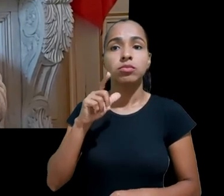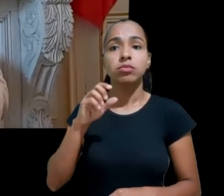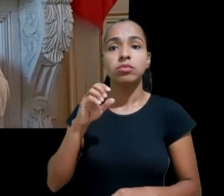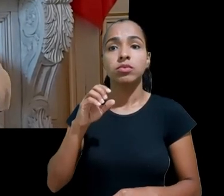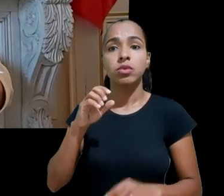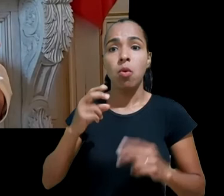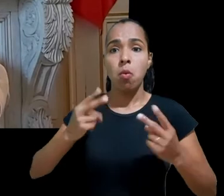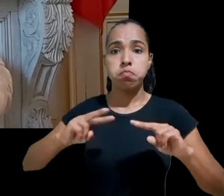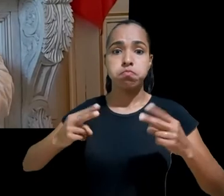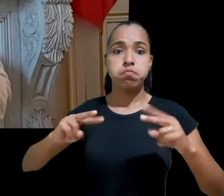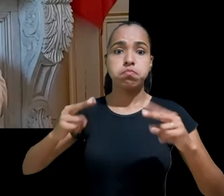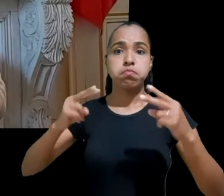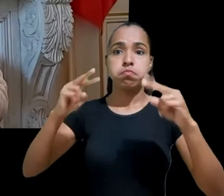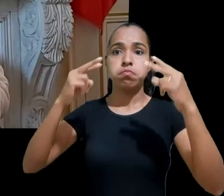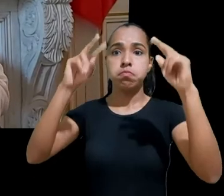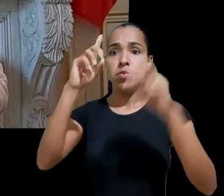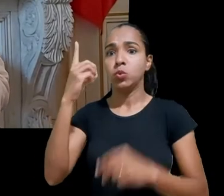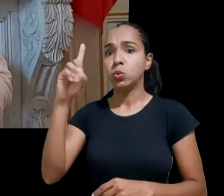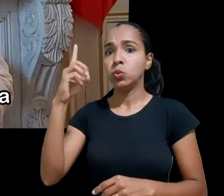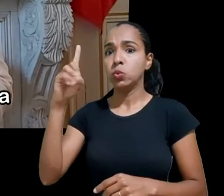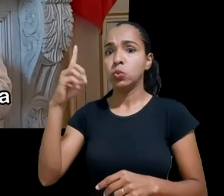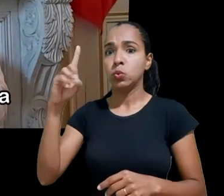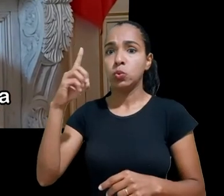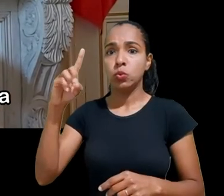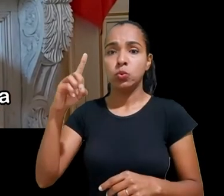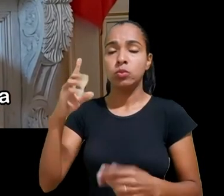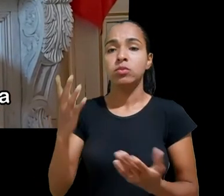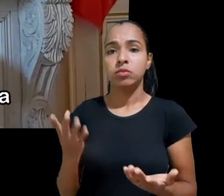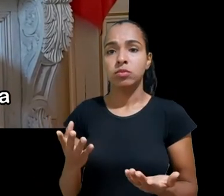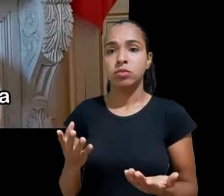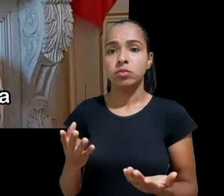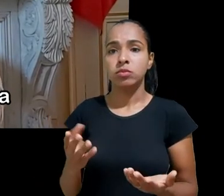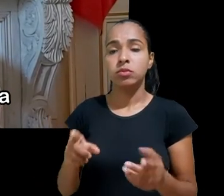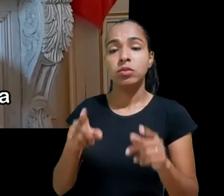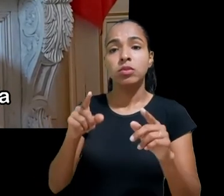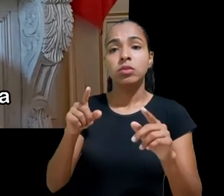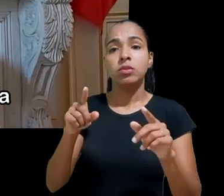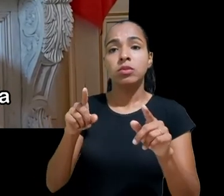monétisation et du placement de produits bien que cet argent soit